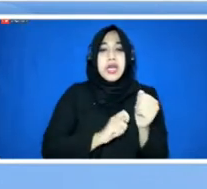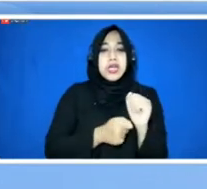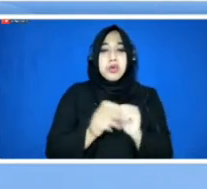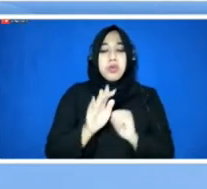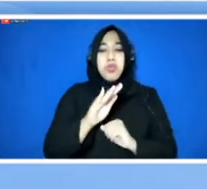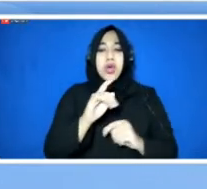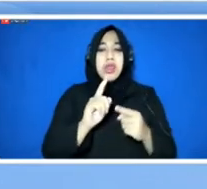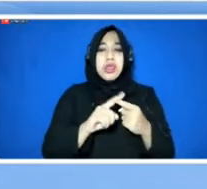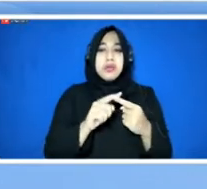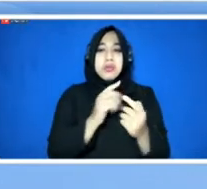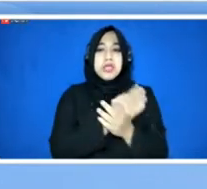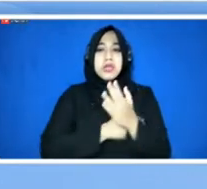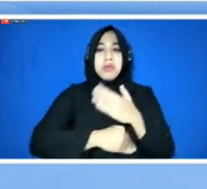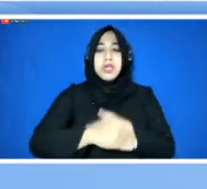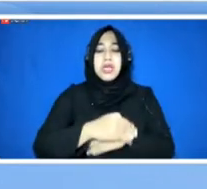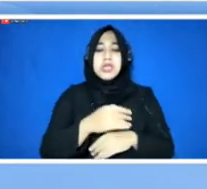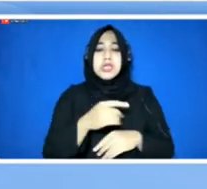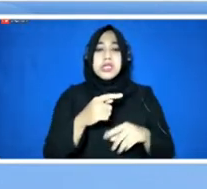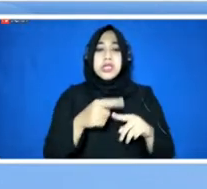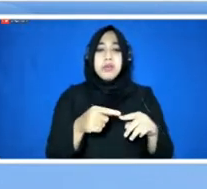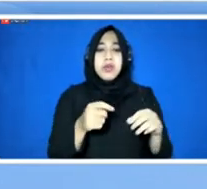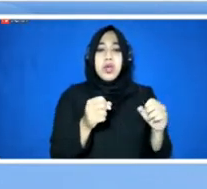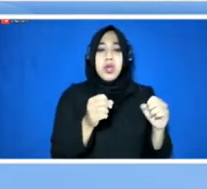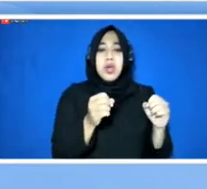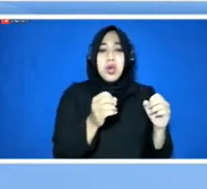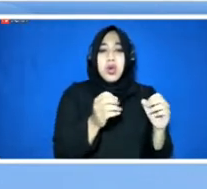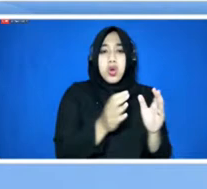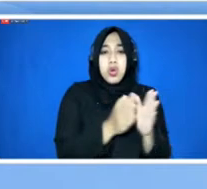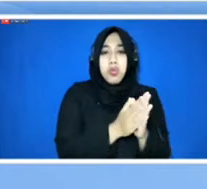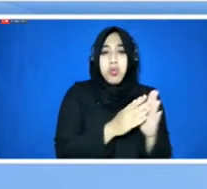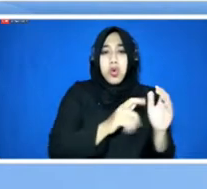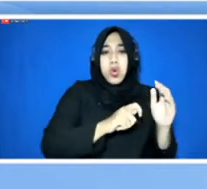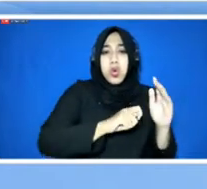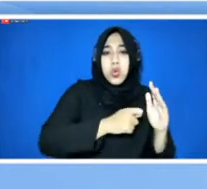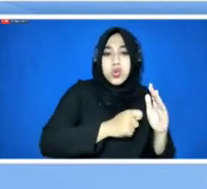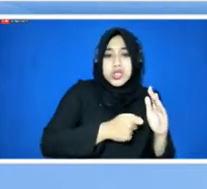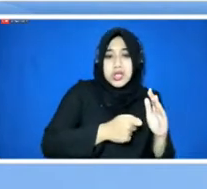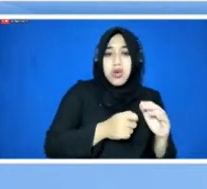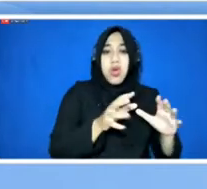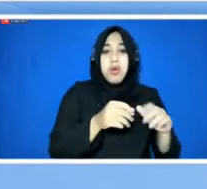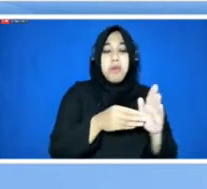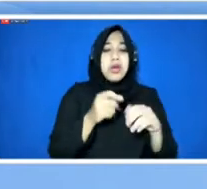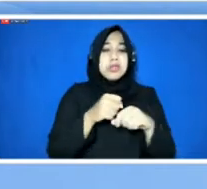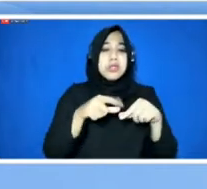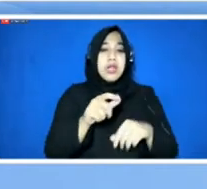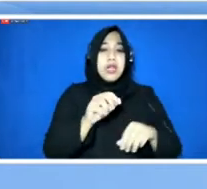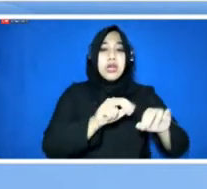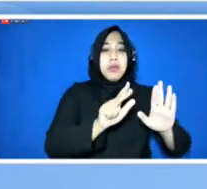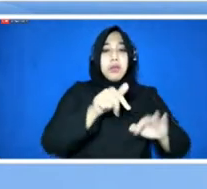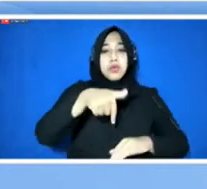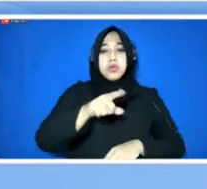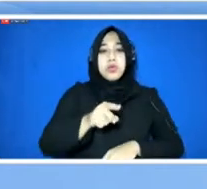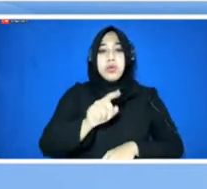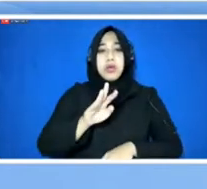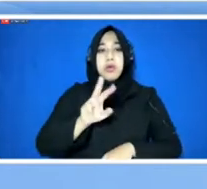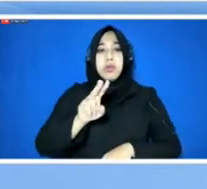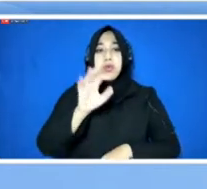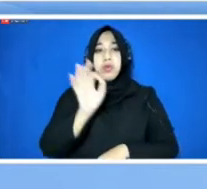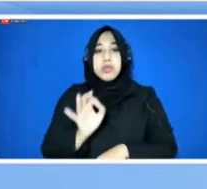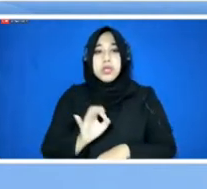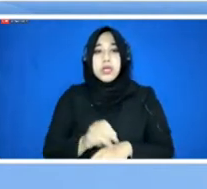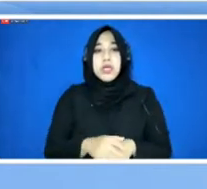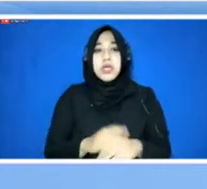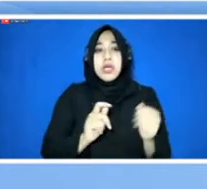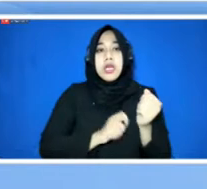penyandang disabilitas tergolong populasi kunci atau kelompok termarginalkan lainnya sebanyak 87,52%. Dan responden lain